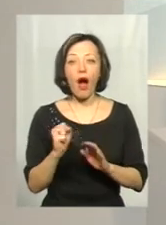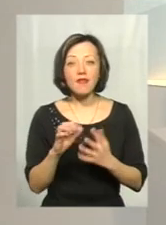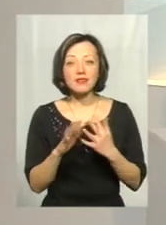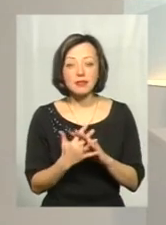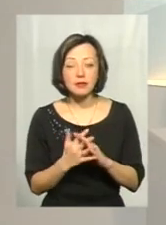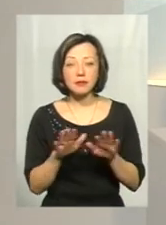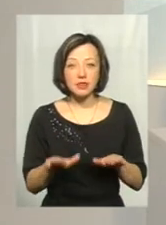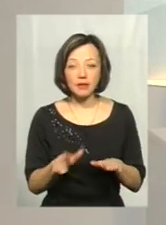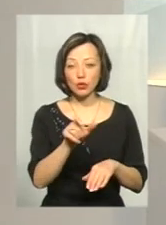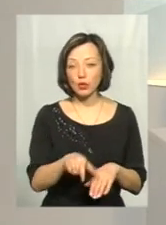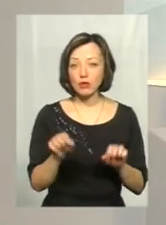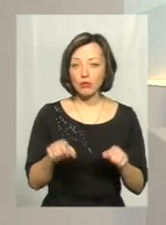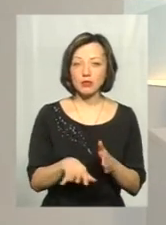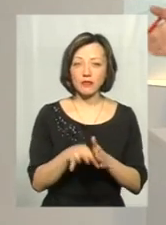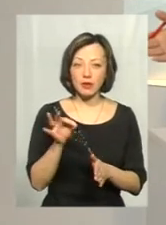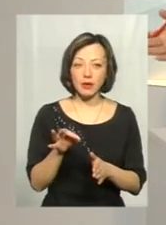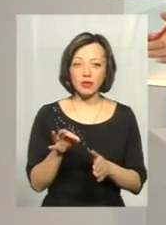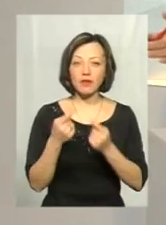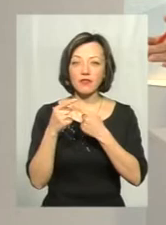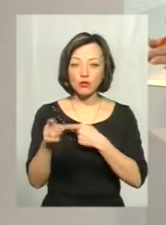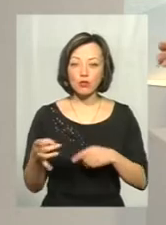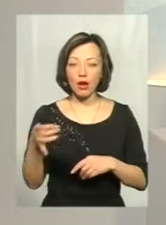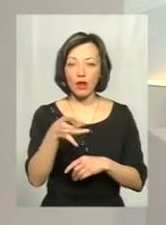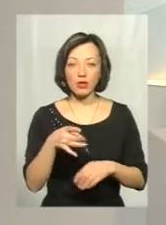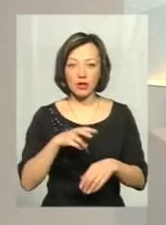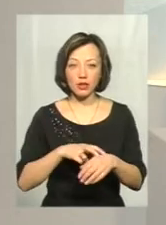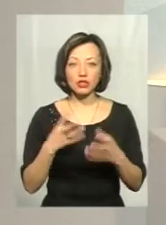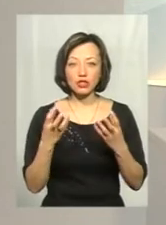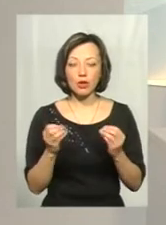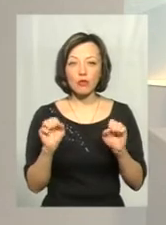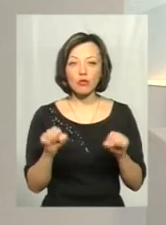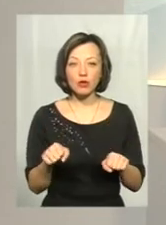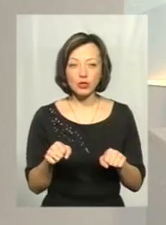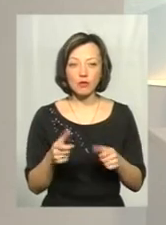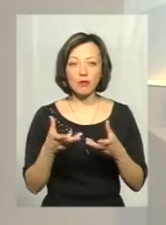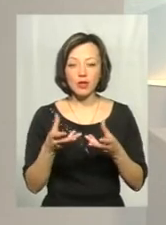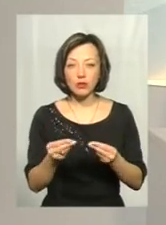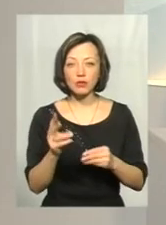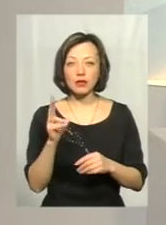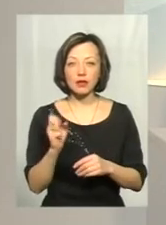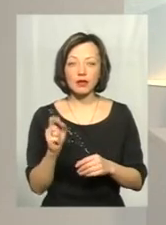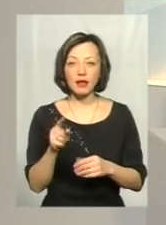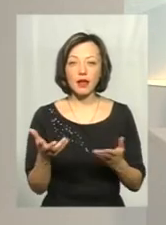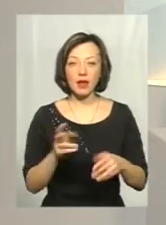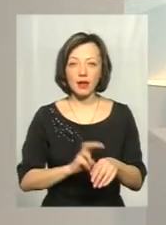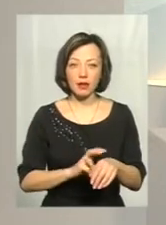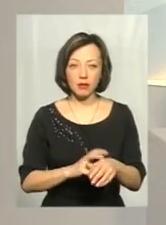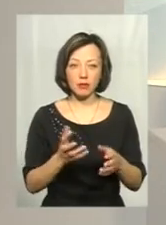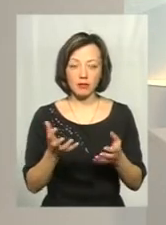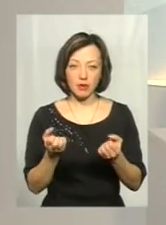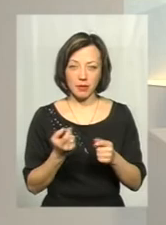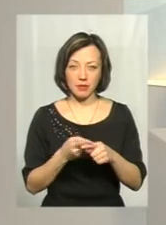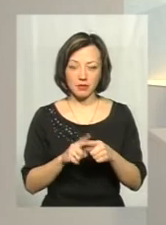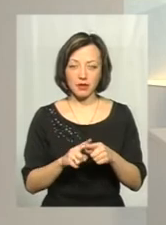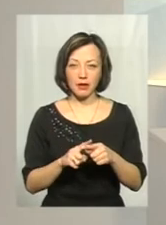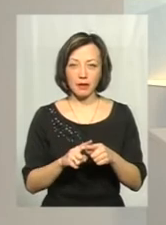окрім того, що людина може вибрати десь в іншому районі лікаря, вона ще може якось повпливати на те, який лікар приймає от саме в цій амбулаторії?